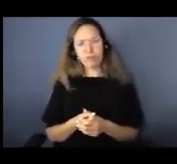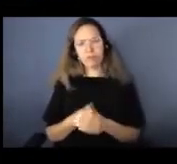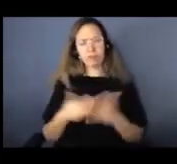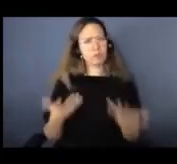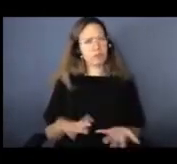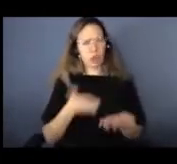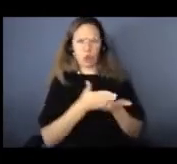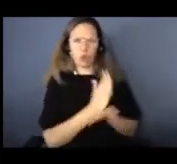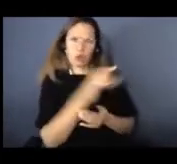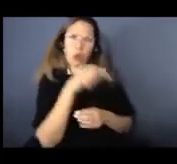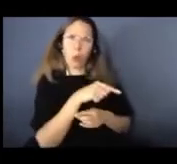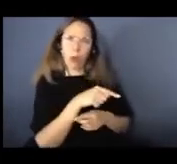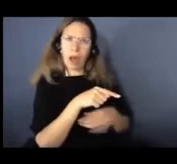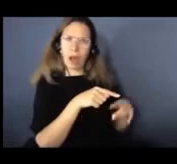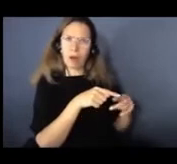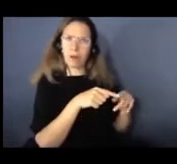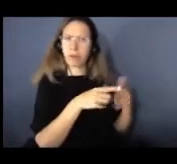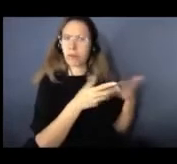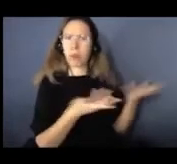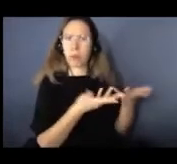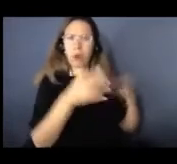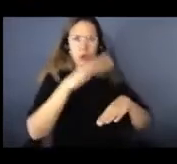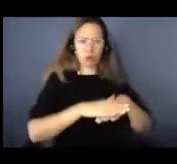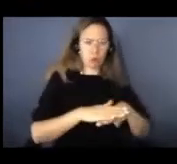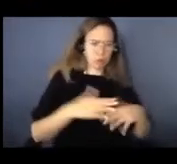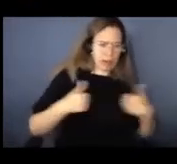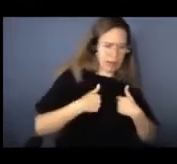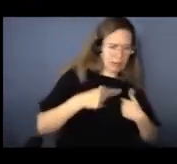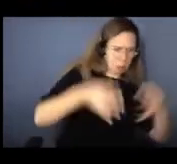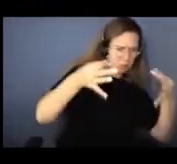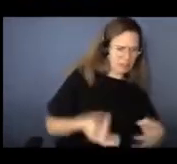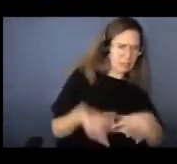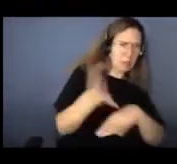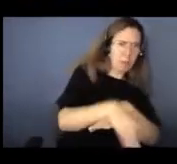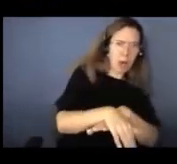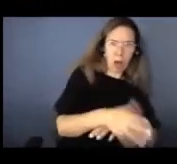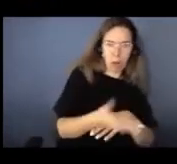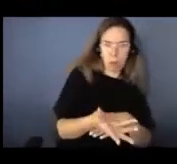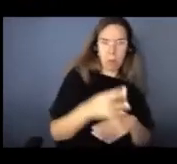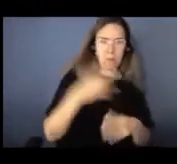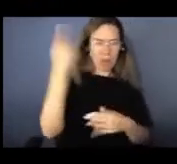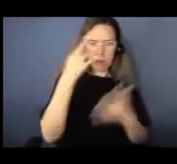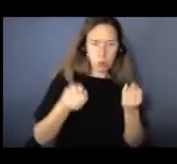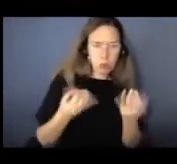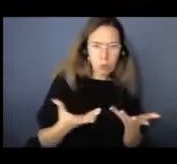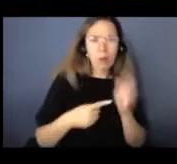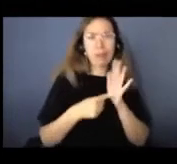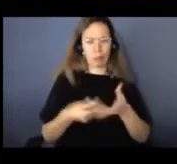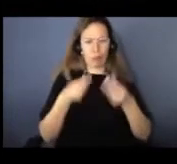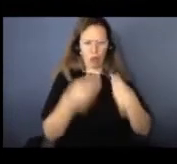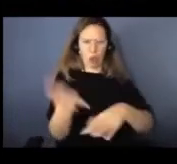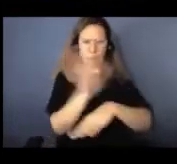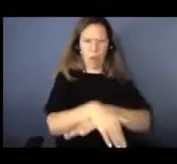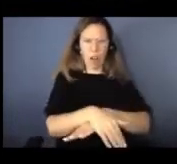droit sur le pouvoir de mise à mort des animaux sans motif, c'est-à-dire une mise à mort